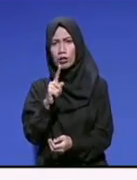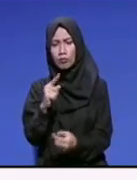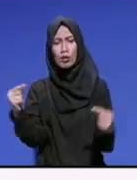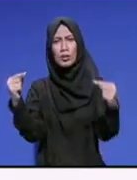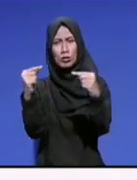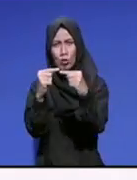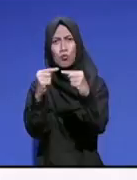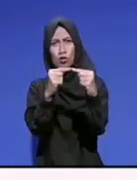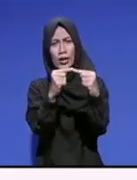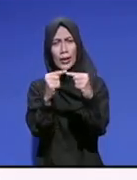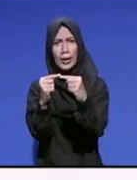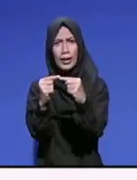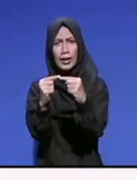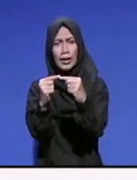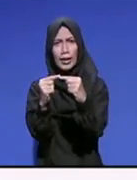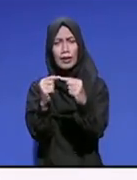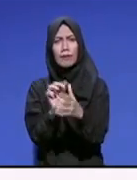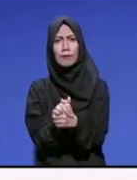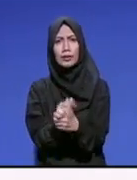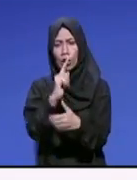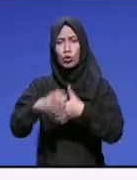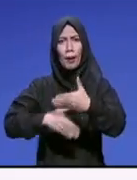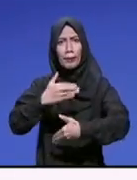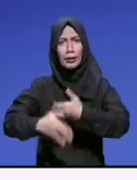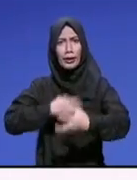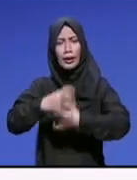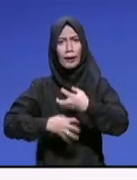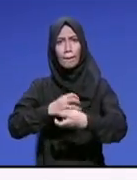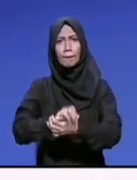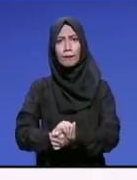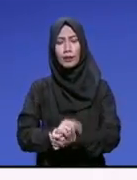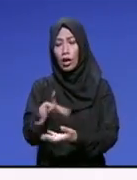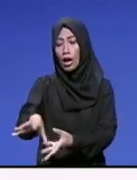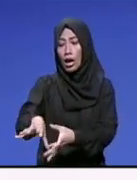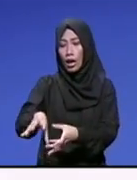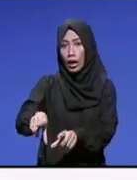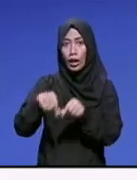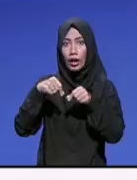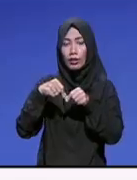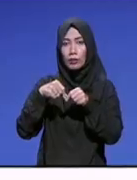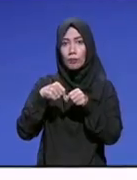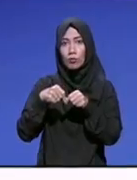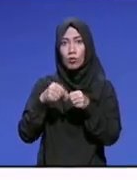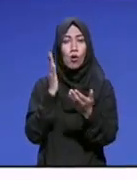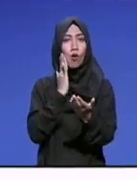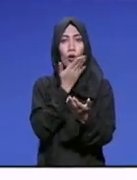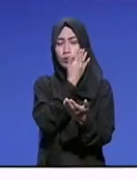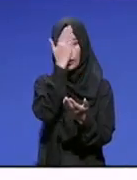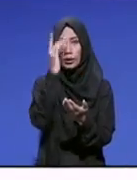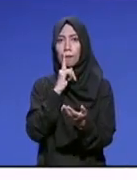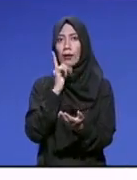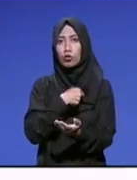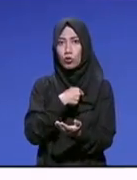yang menunjukkan kita temukan produk-produk ilegal dan pemalsuan. Ada laporan